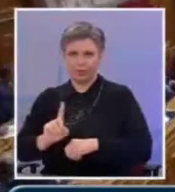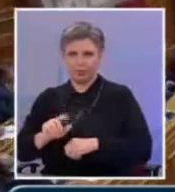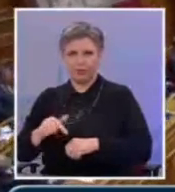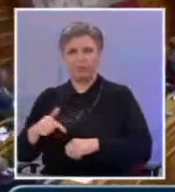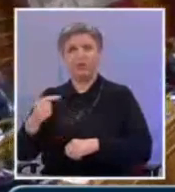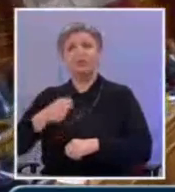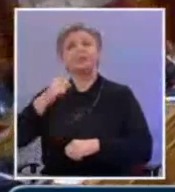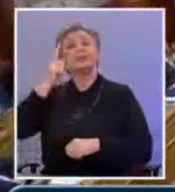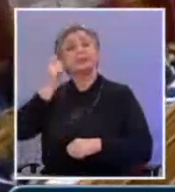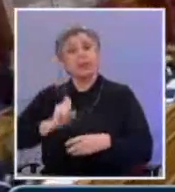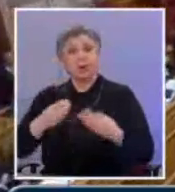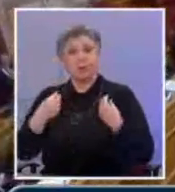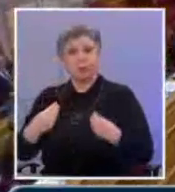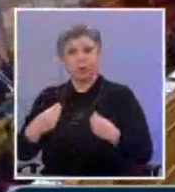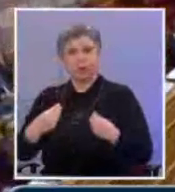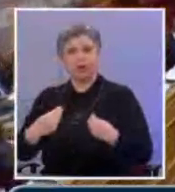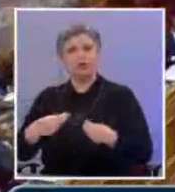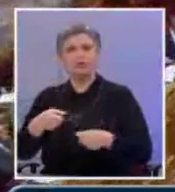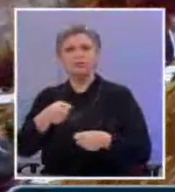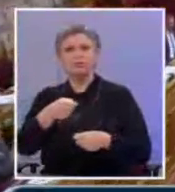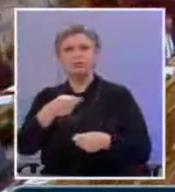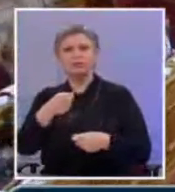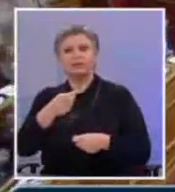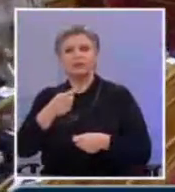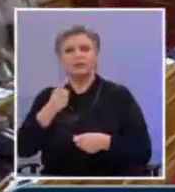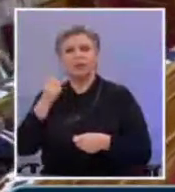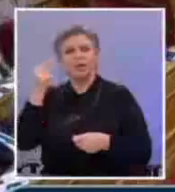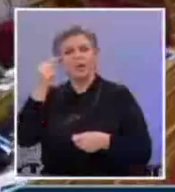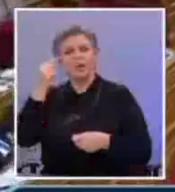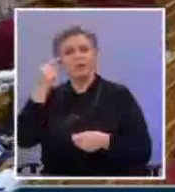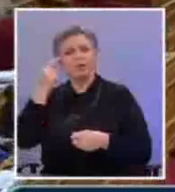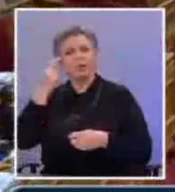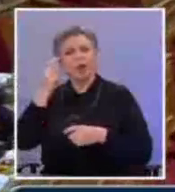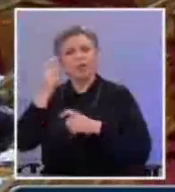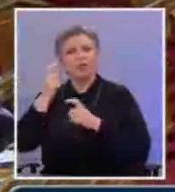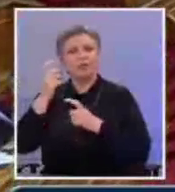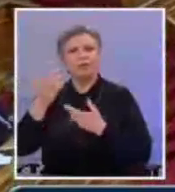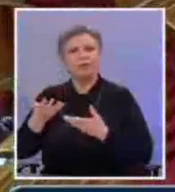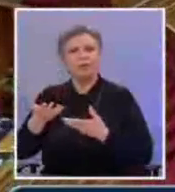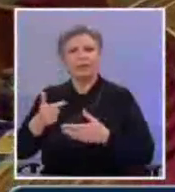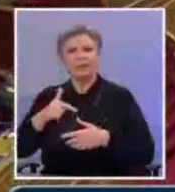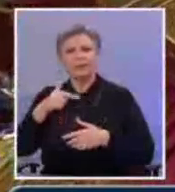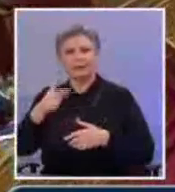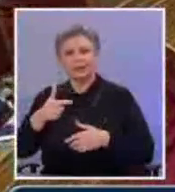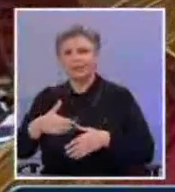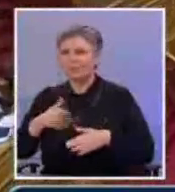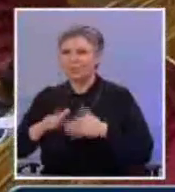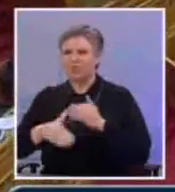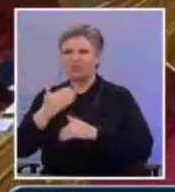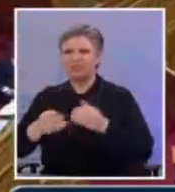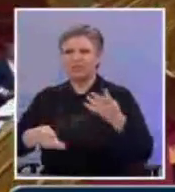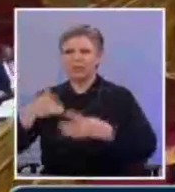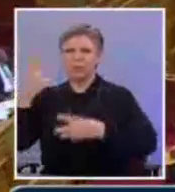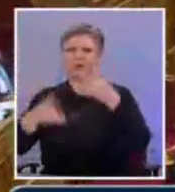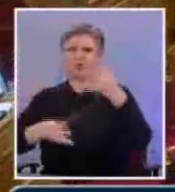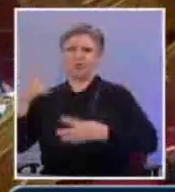ότι η πραγματική σας έγνοια σήμερα δεν είναι στον προϋπολογισμό, στην αποτυχία του προγράμματος.